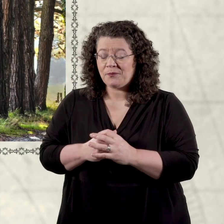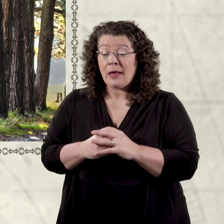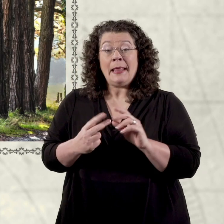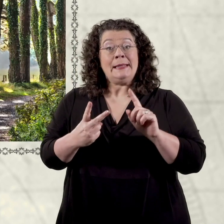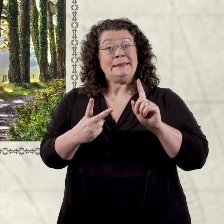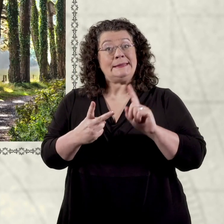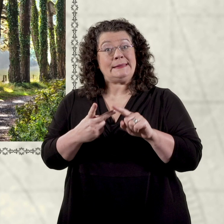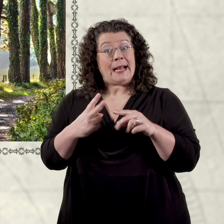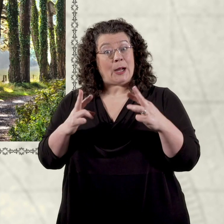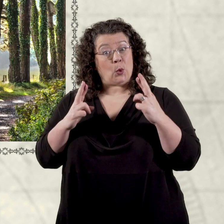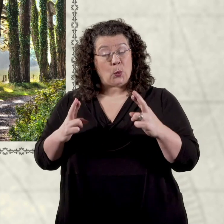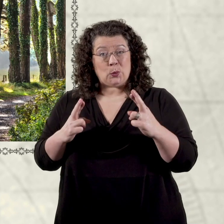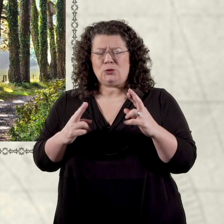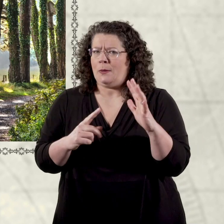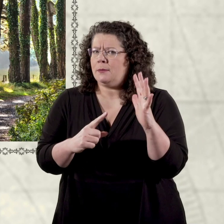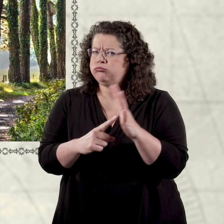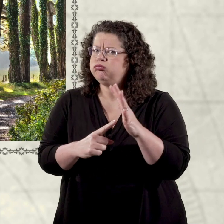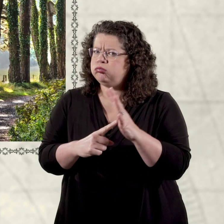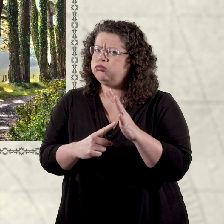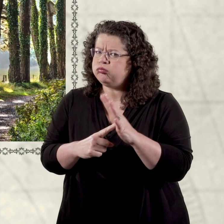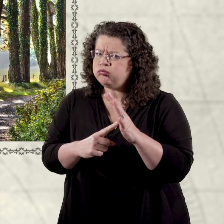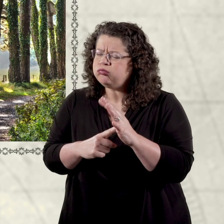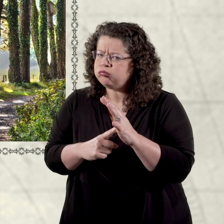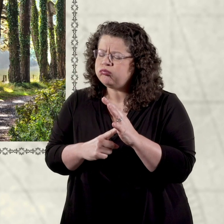Meilon. Wedyn, 2,